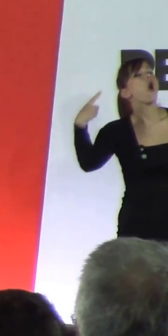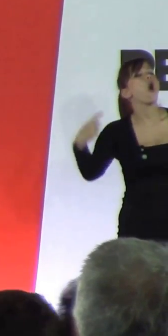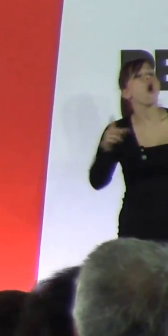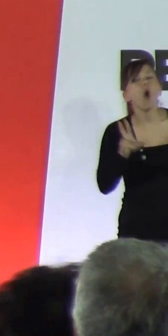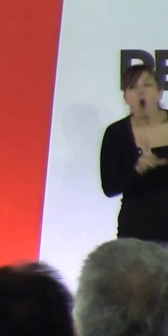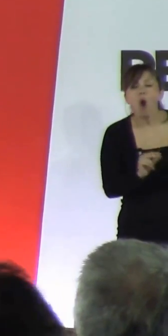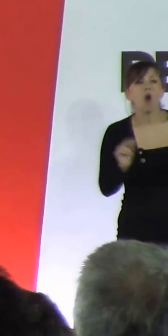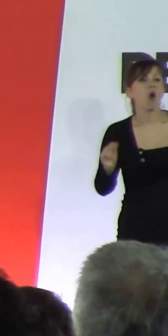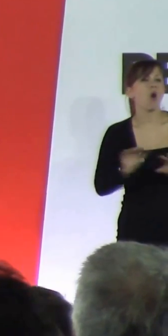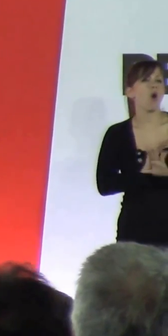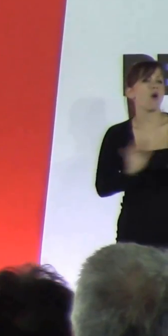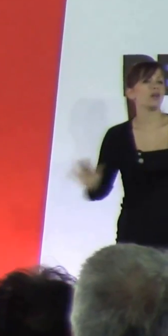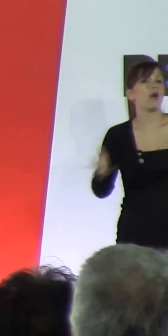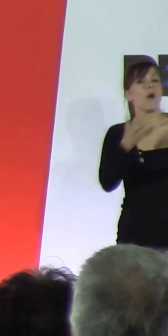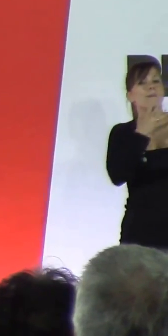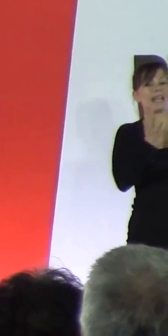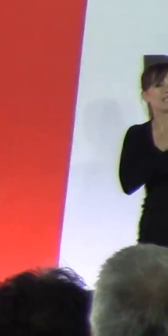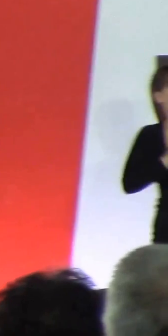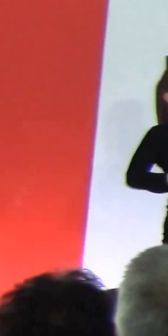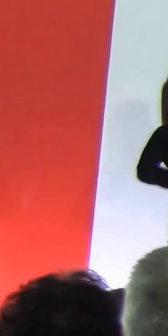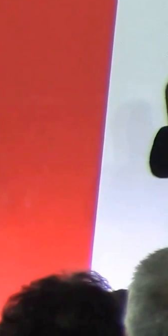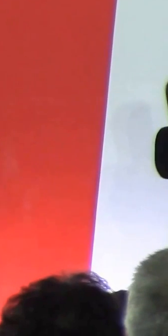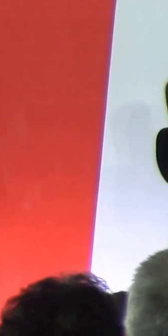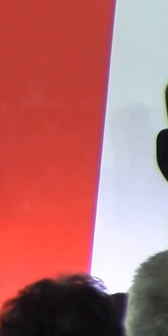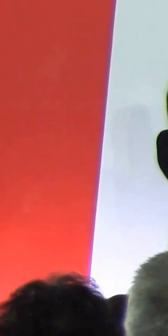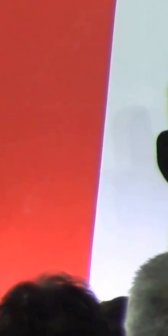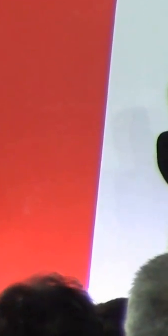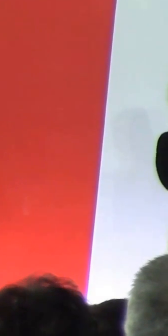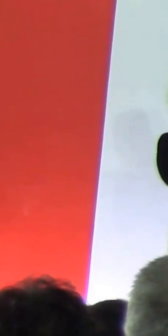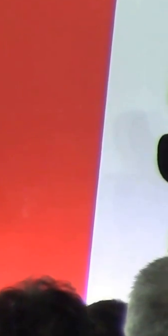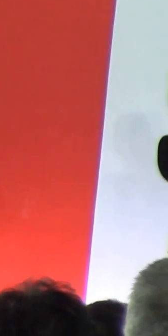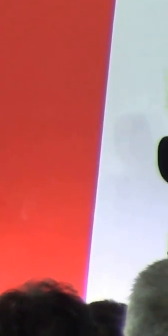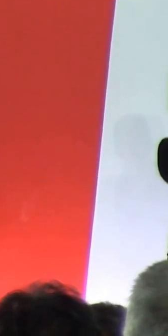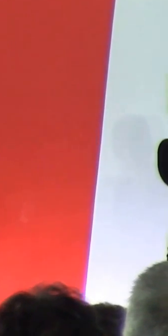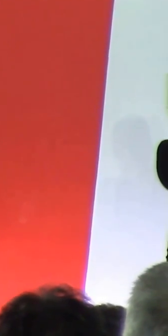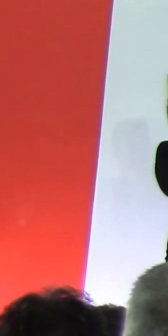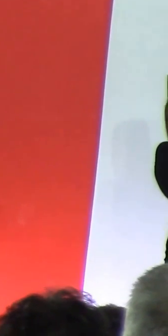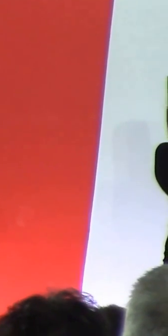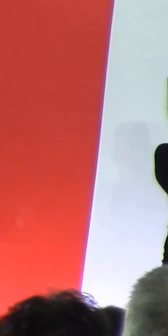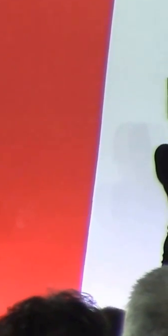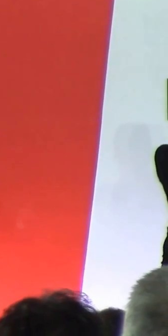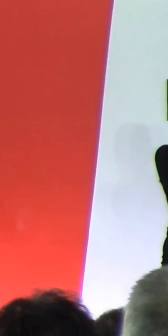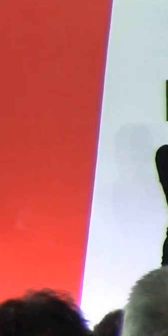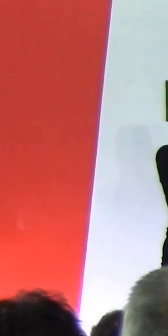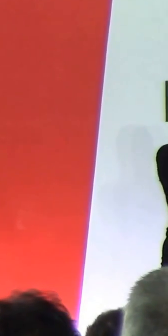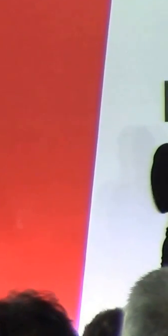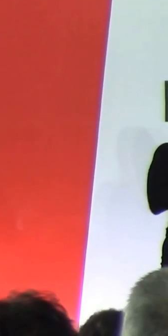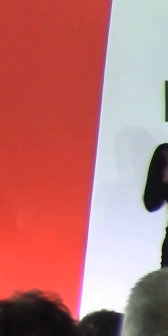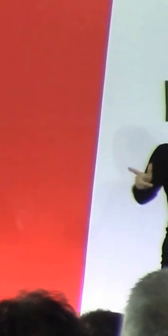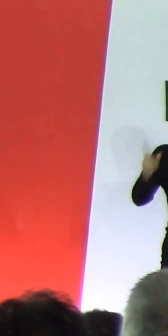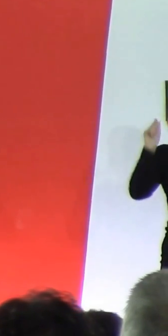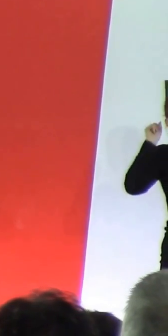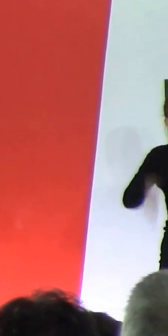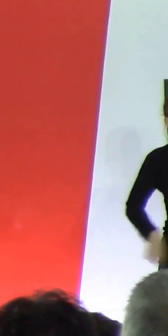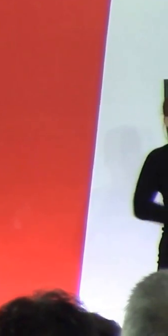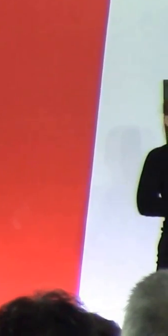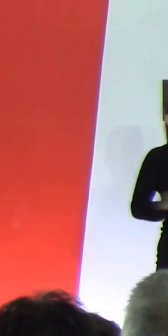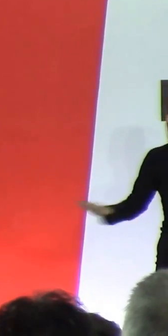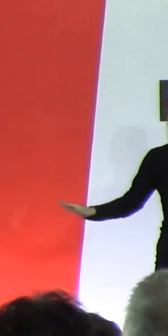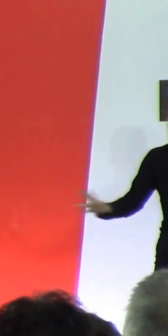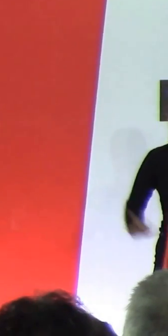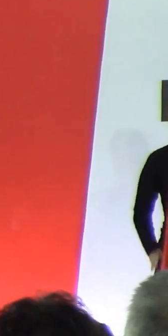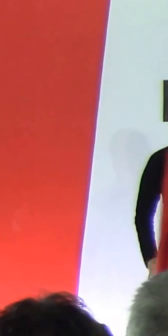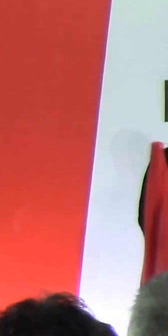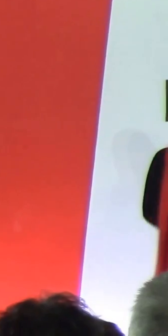συστήματος κολλητών και όχι πολιτών. Ενός συστήματος που δεν χτίστηκε τα τελευταία 3,5 χρόνια, αλλά σε